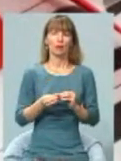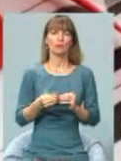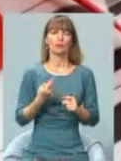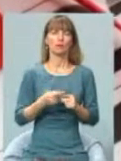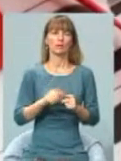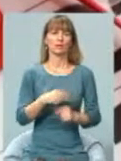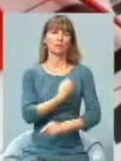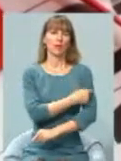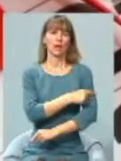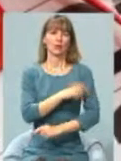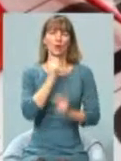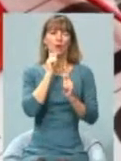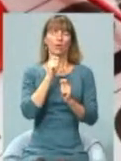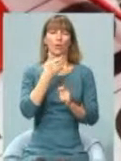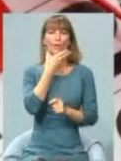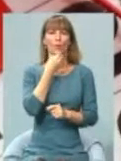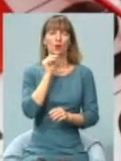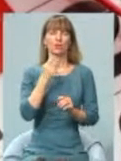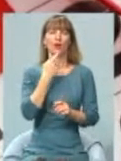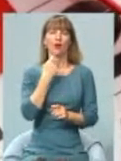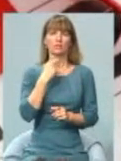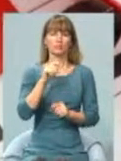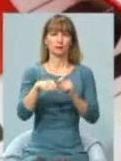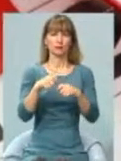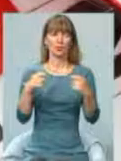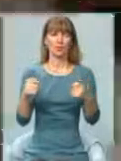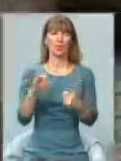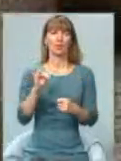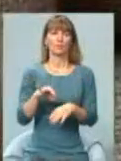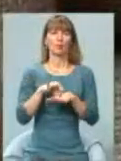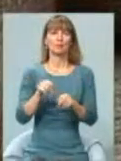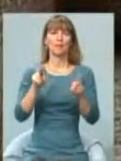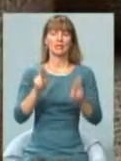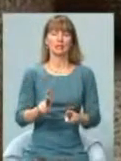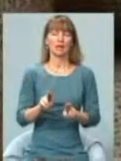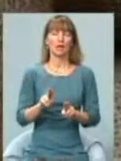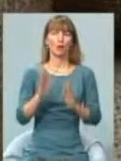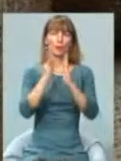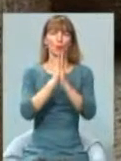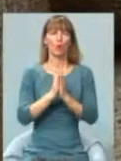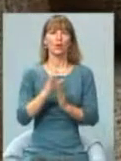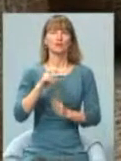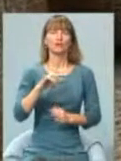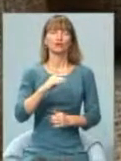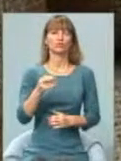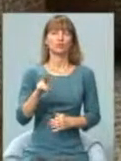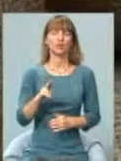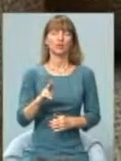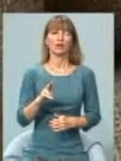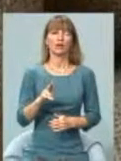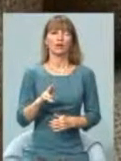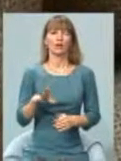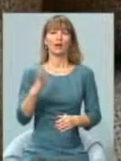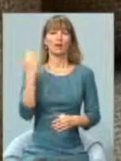прикрашають червоними стрічками, а в церквах проводять спеціальне богослужіння. В старовину у Англії та Шотландії на Валентинів день був